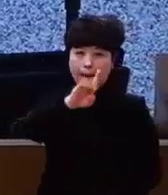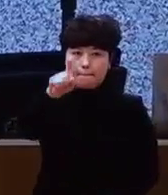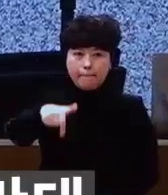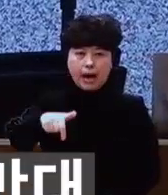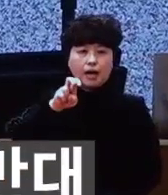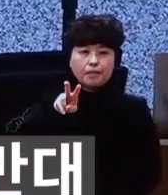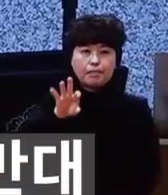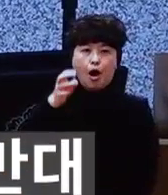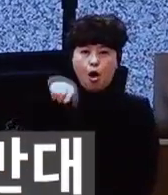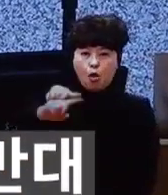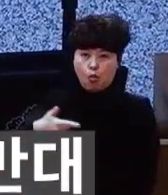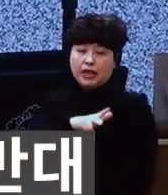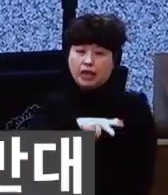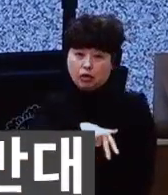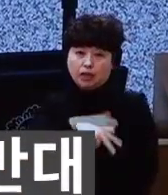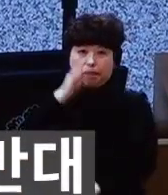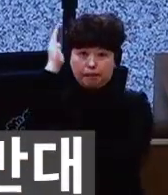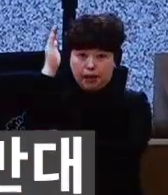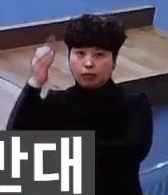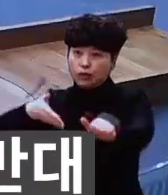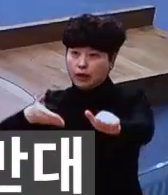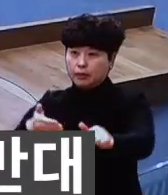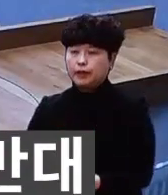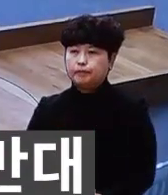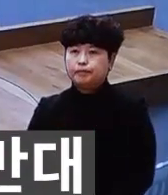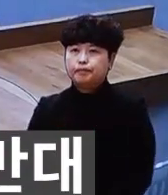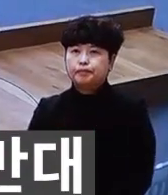나오셔서 발언해 주시기 바랍니다.